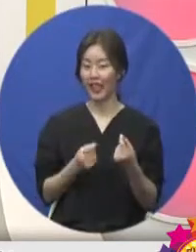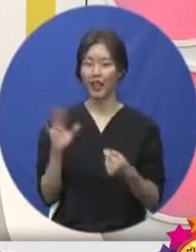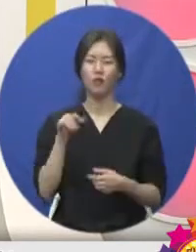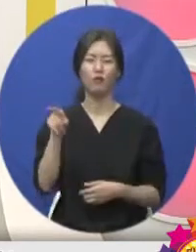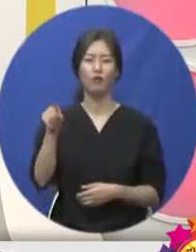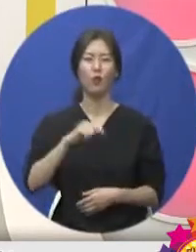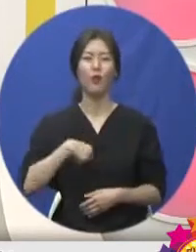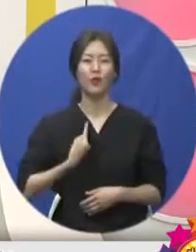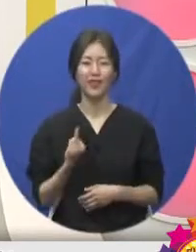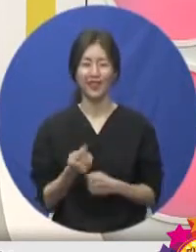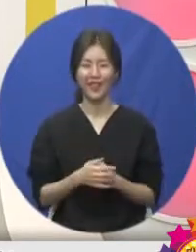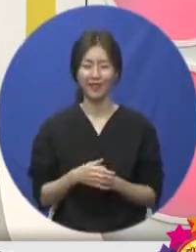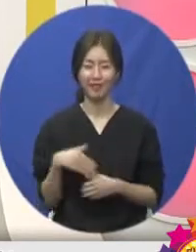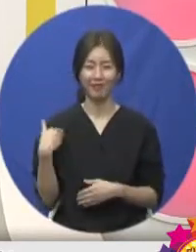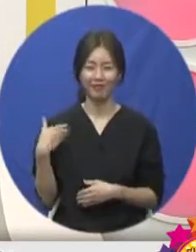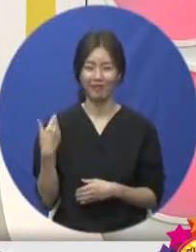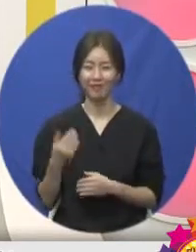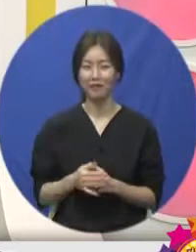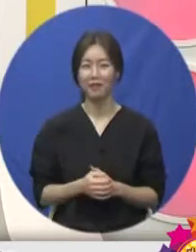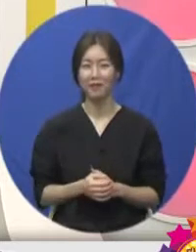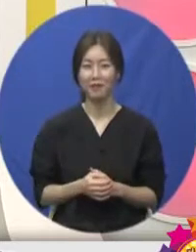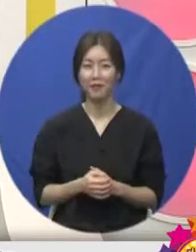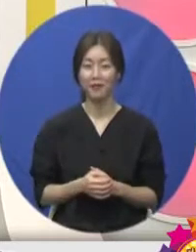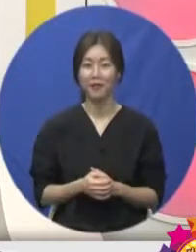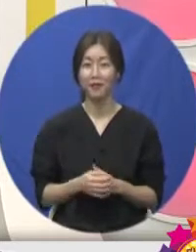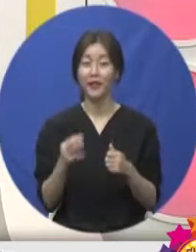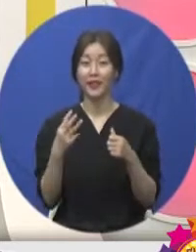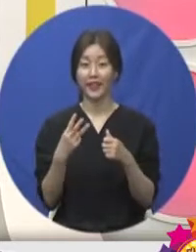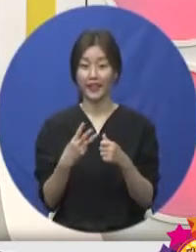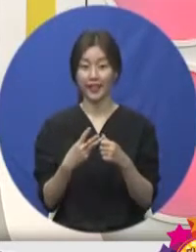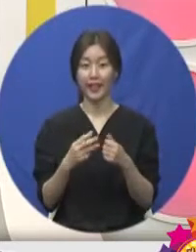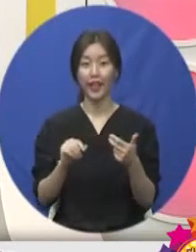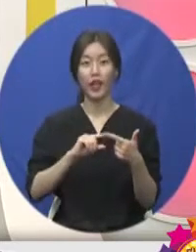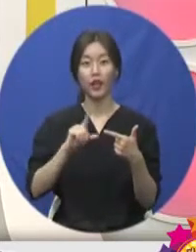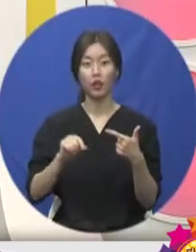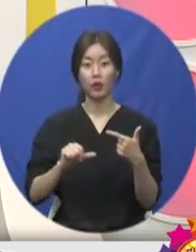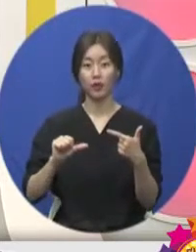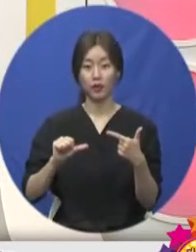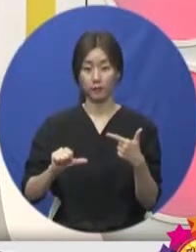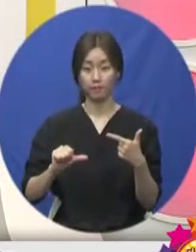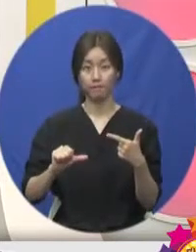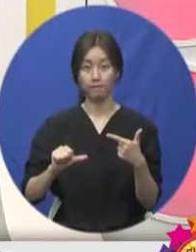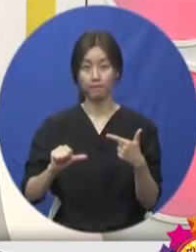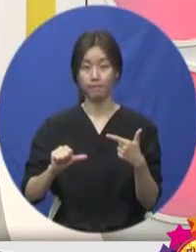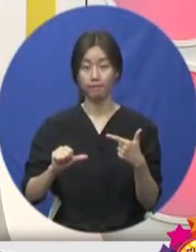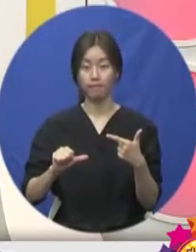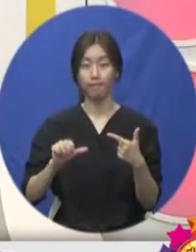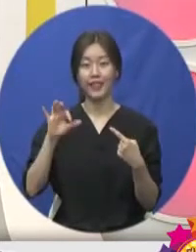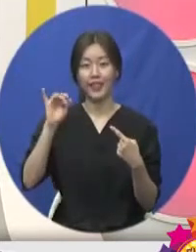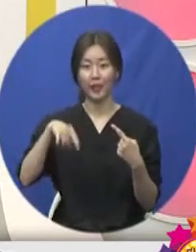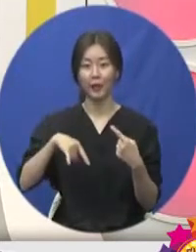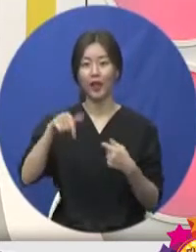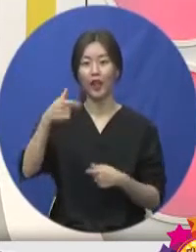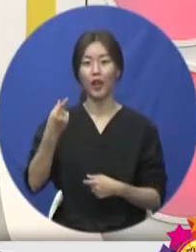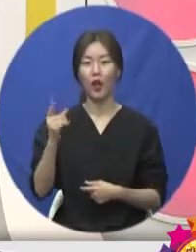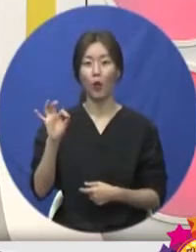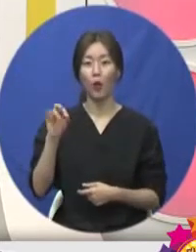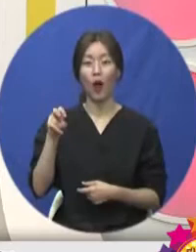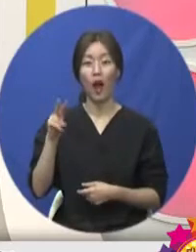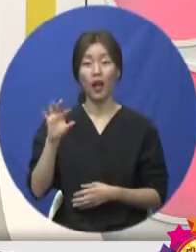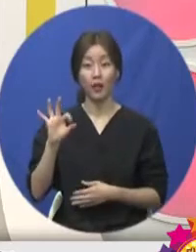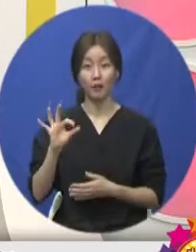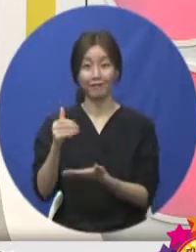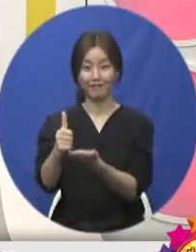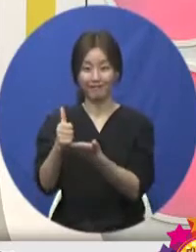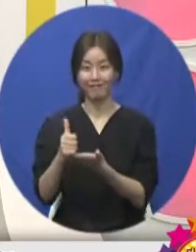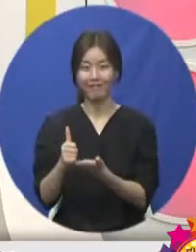그래요. 네. 자, 또 이제 세 번째. 6월 5일 날 장원을 하신 광명 씨의